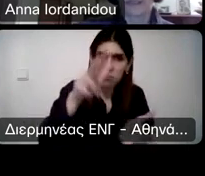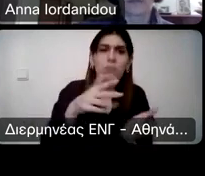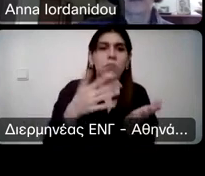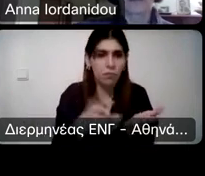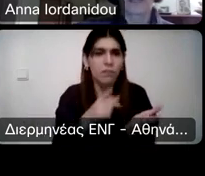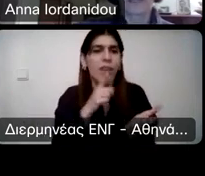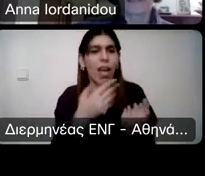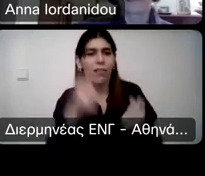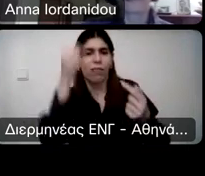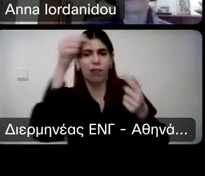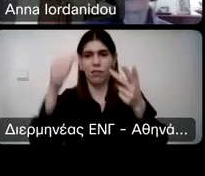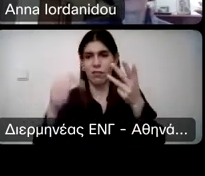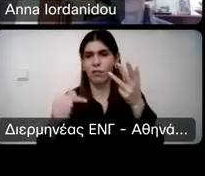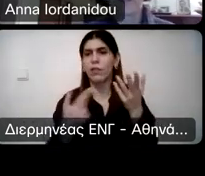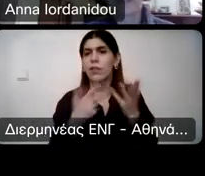εδώ